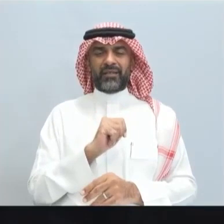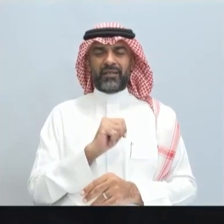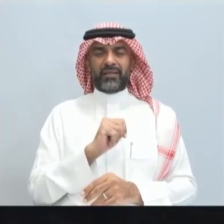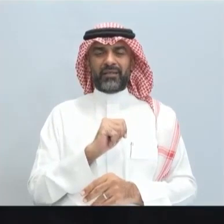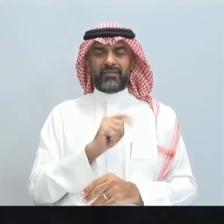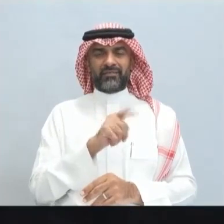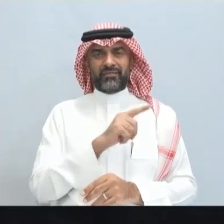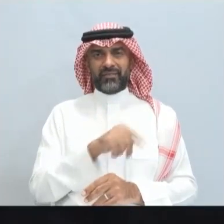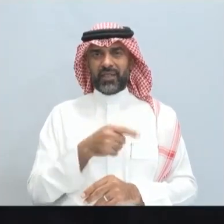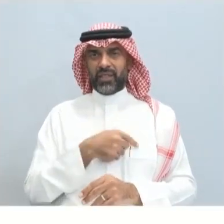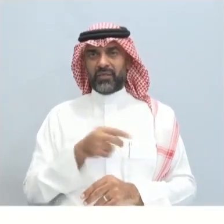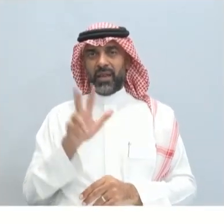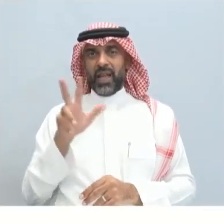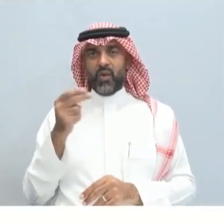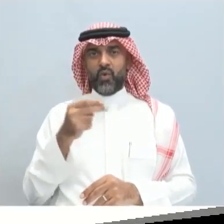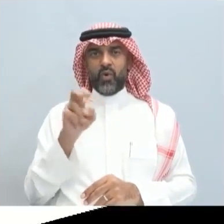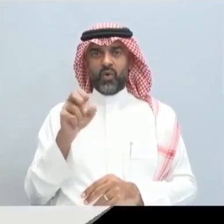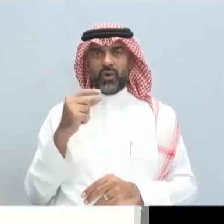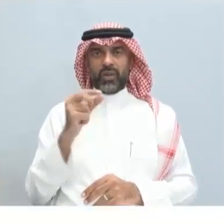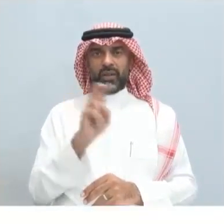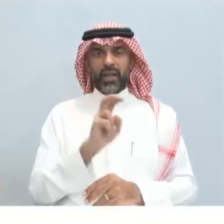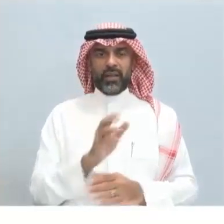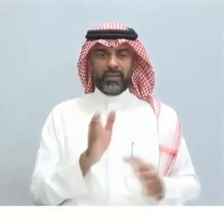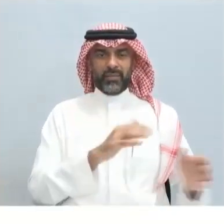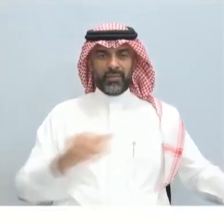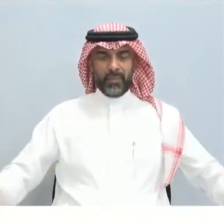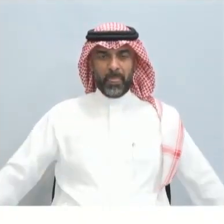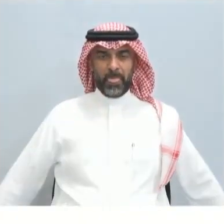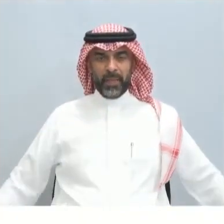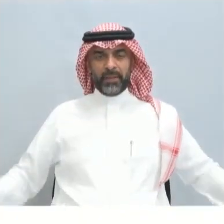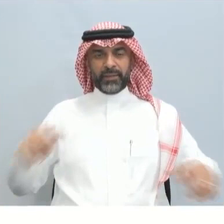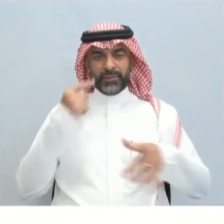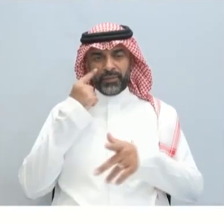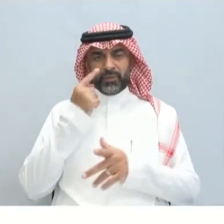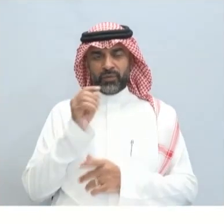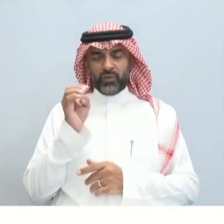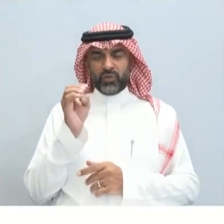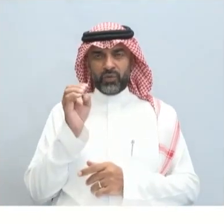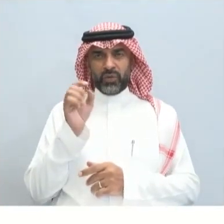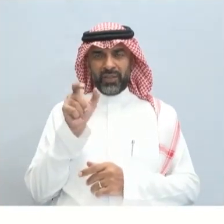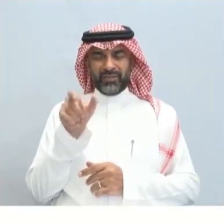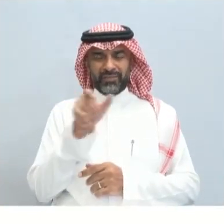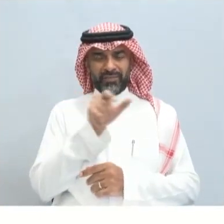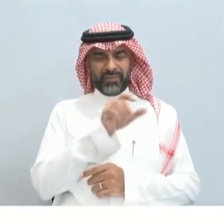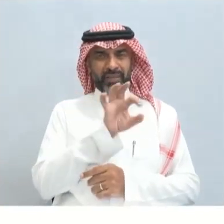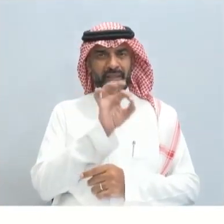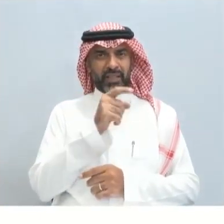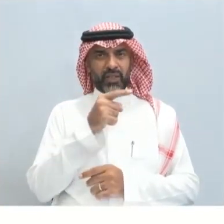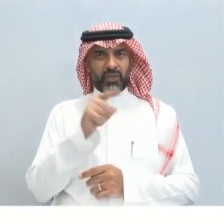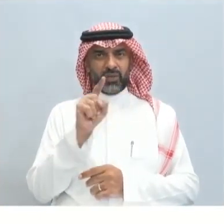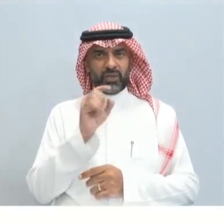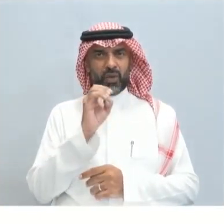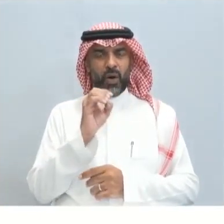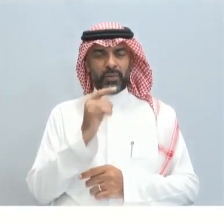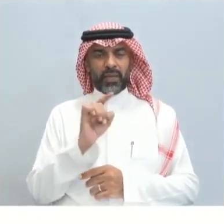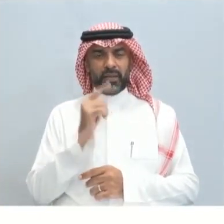العقده اذا اجابه خاطئه ضع دائره حول الاجابه الصحيحه التي تكمل كل من